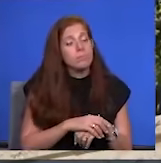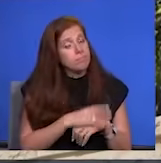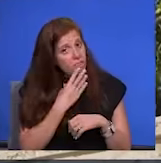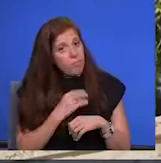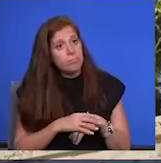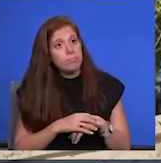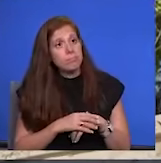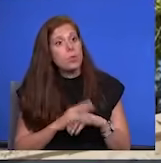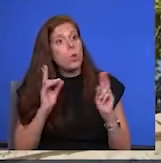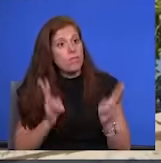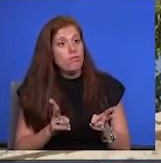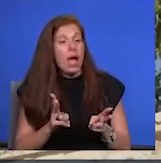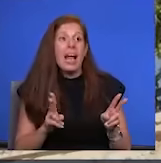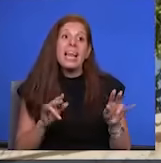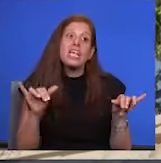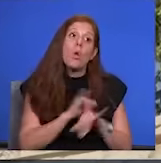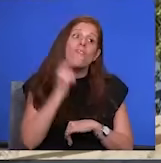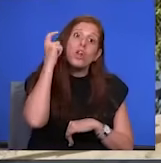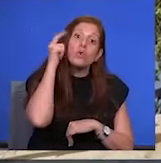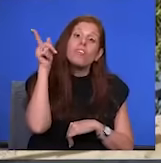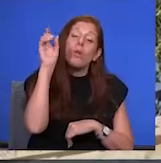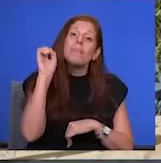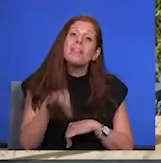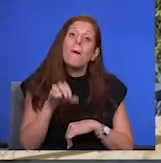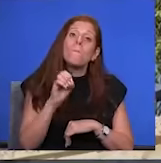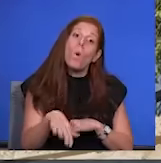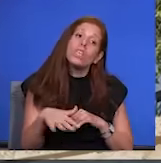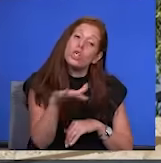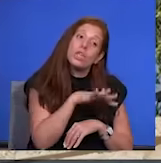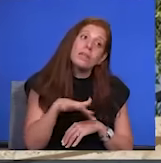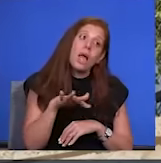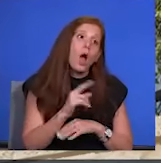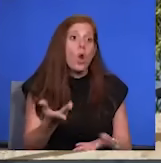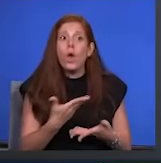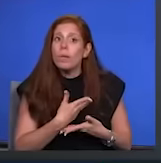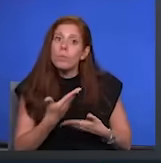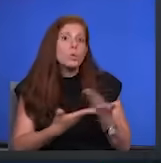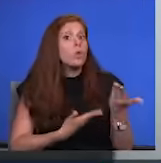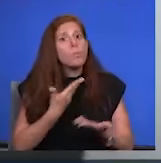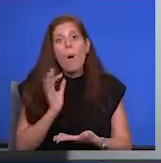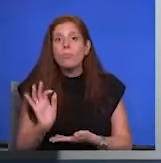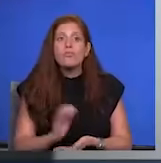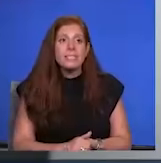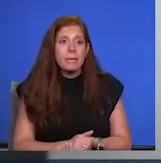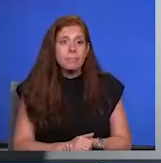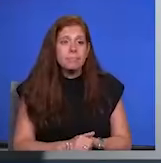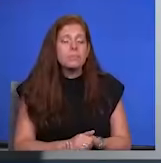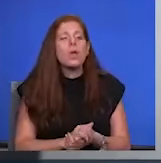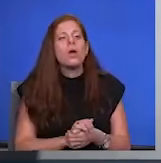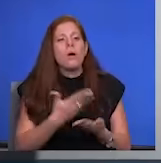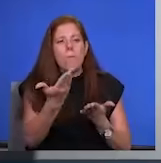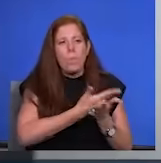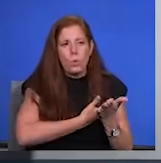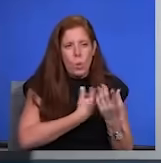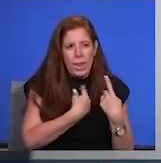יפה. עוד אפשר לטעות ולחשוב כאילו הם תרמו כאן את השטח. לא קיבלו שום תמורה בעבור זה. פרוטוקול הדיון שבו אושר הפרויקט